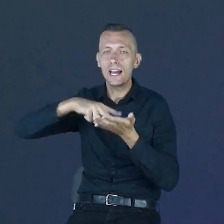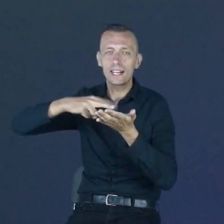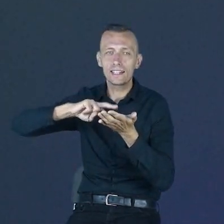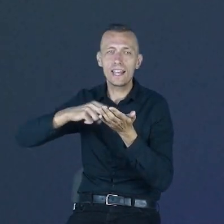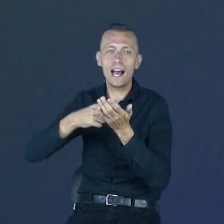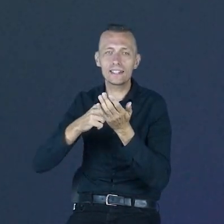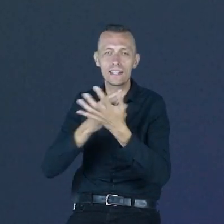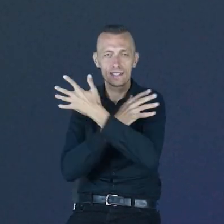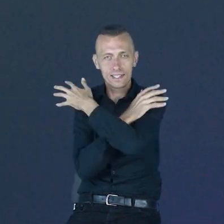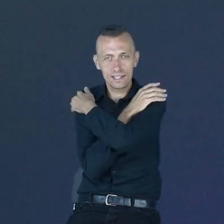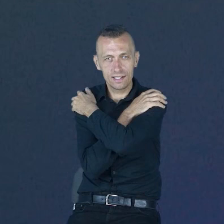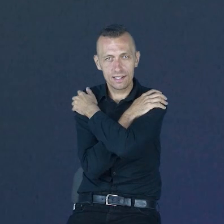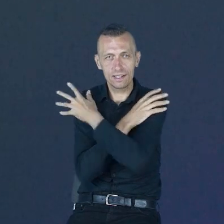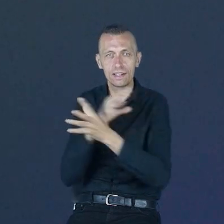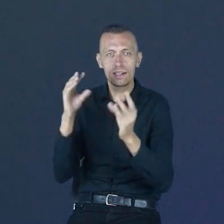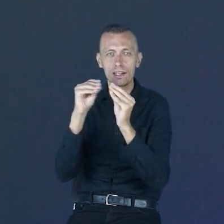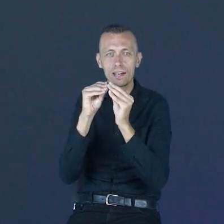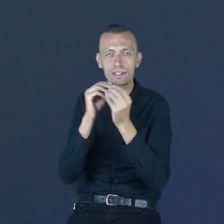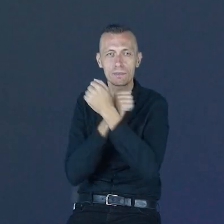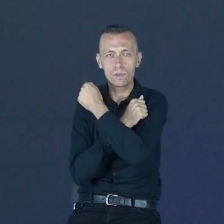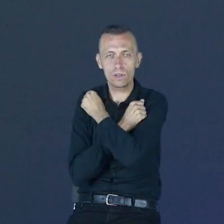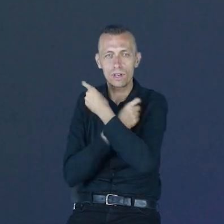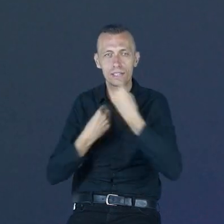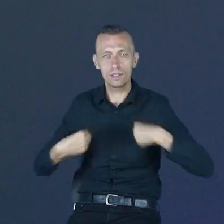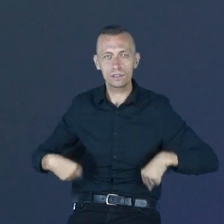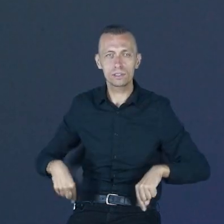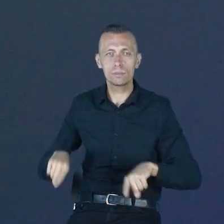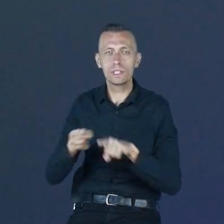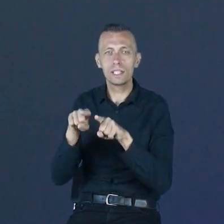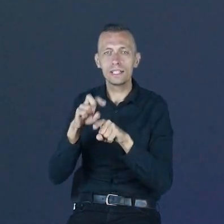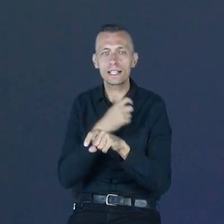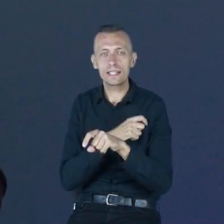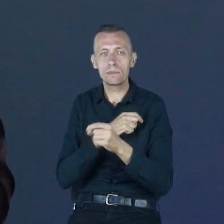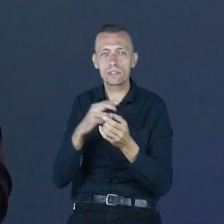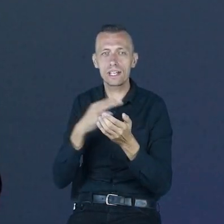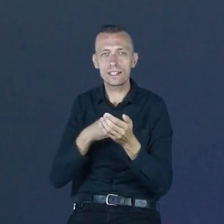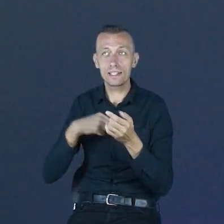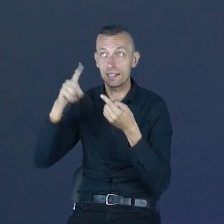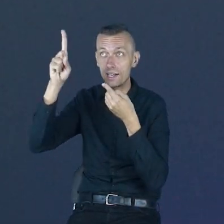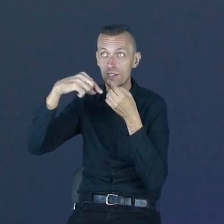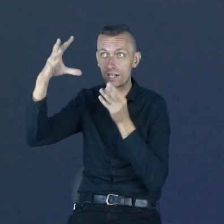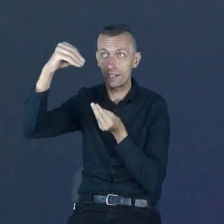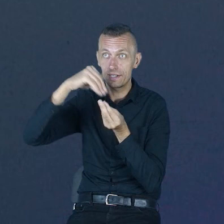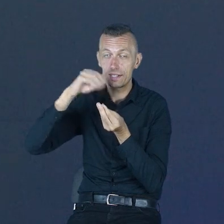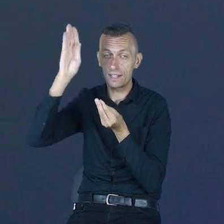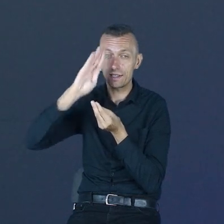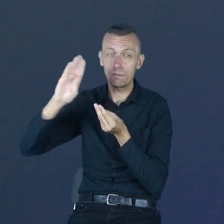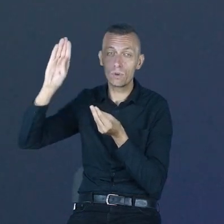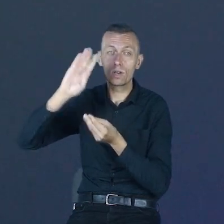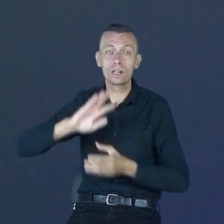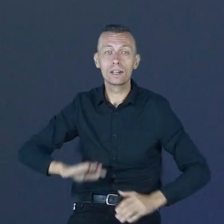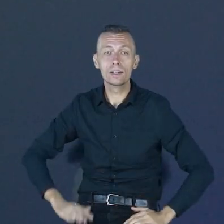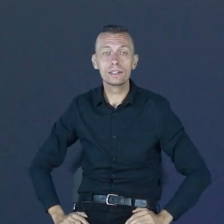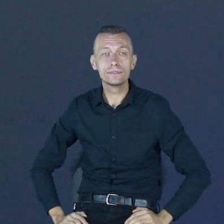ukochanym oblubieńcem, tak naprawdę dopiero wtedy zgrywamy się